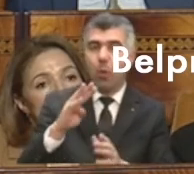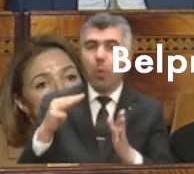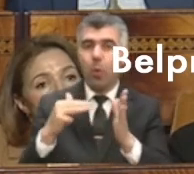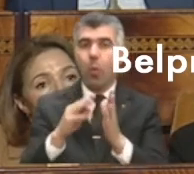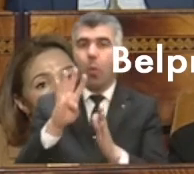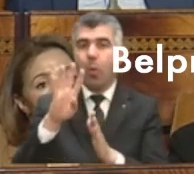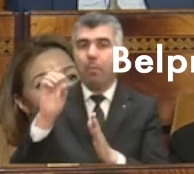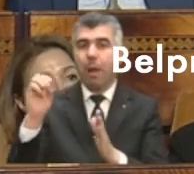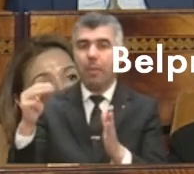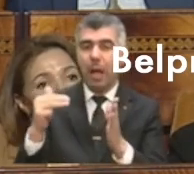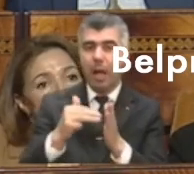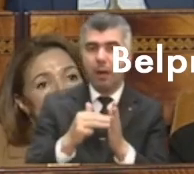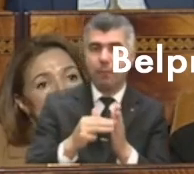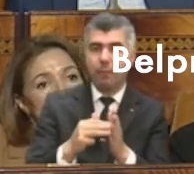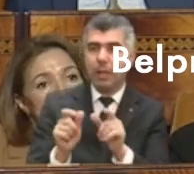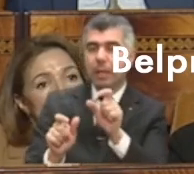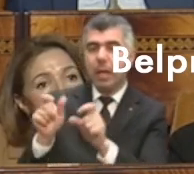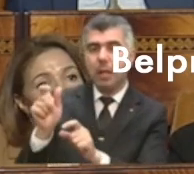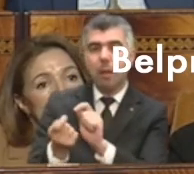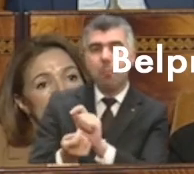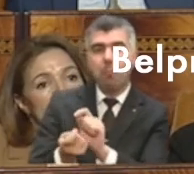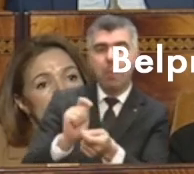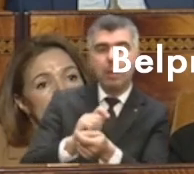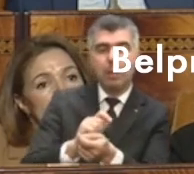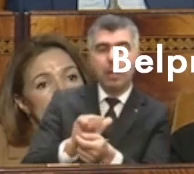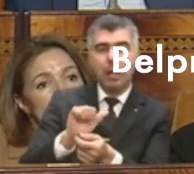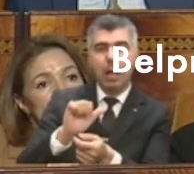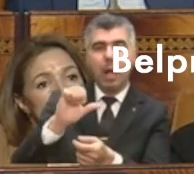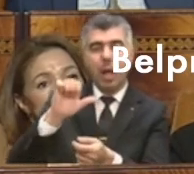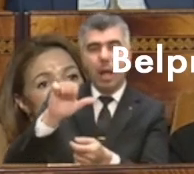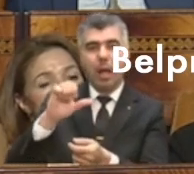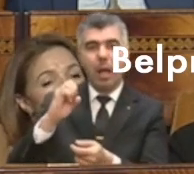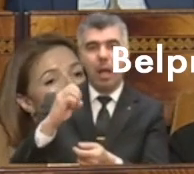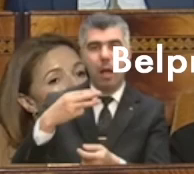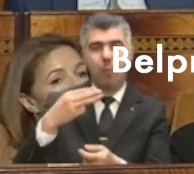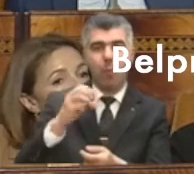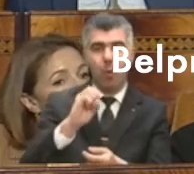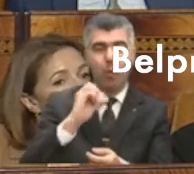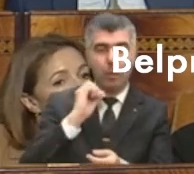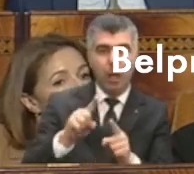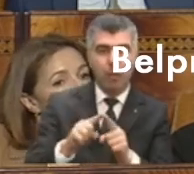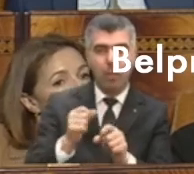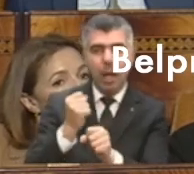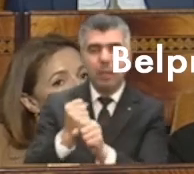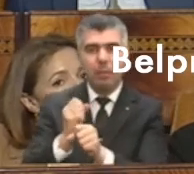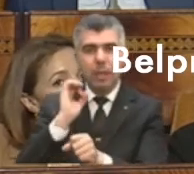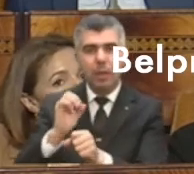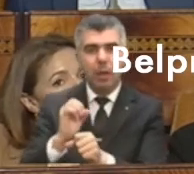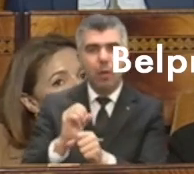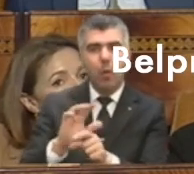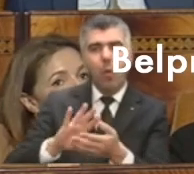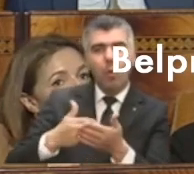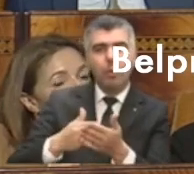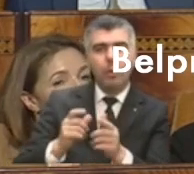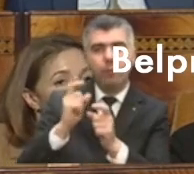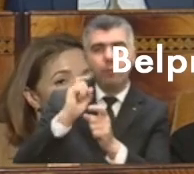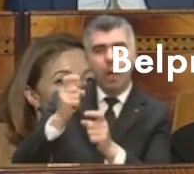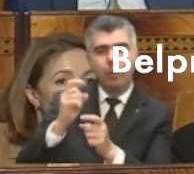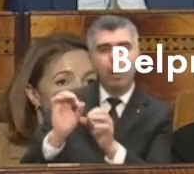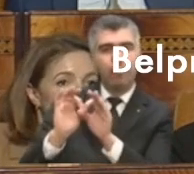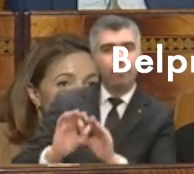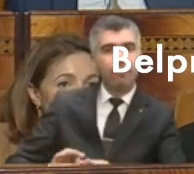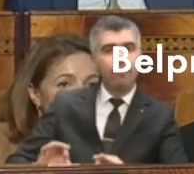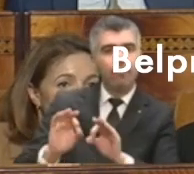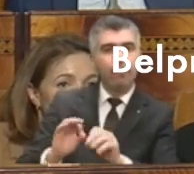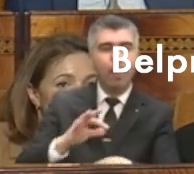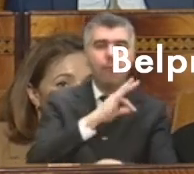اللي كان عندهم الرميد ما تنقلوش لامو، وانه 6 مليون من الحرفيين والعاملين في مهن حره والذين لا يتقاضون اجرا ما استفدوش